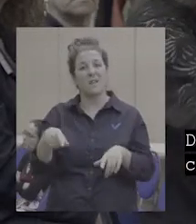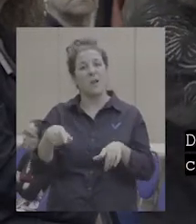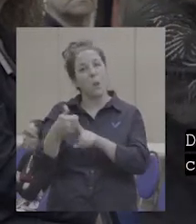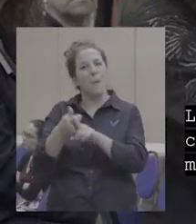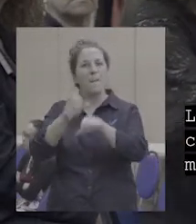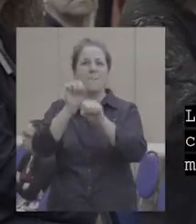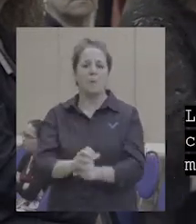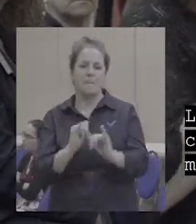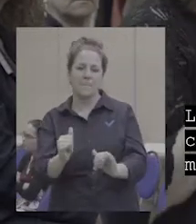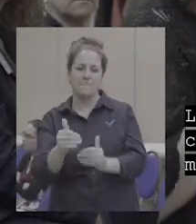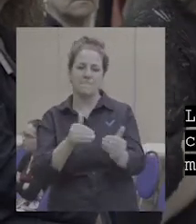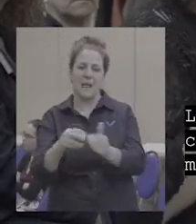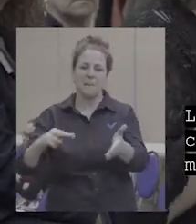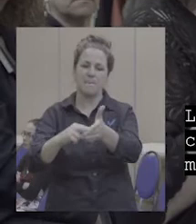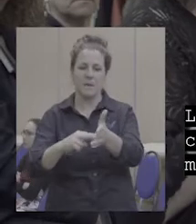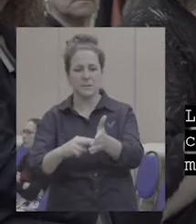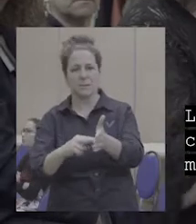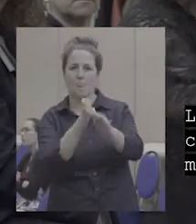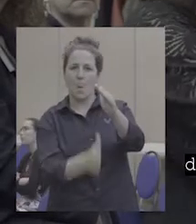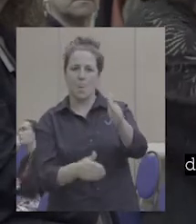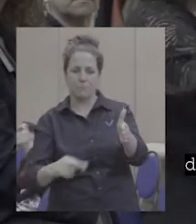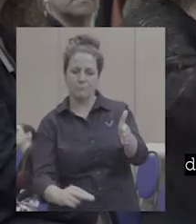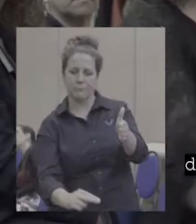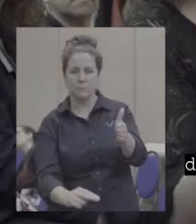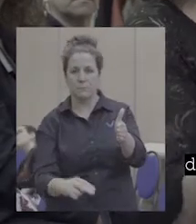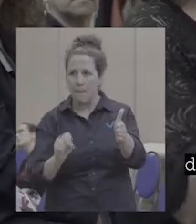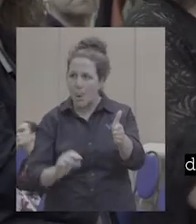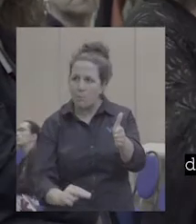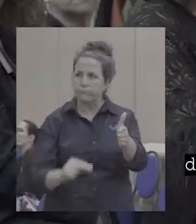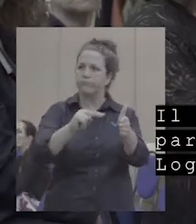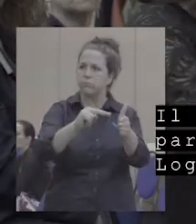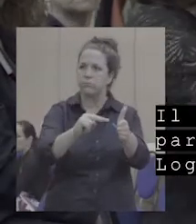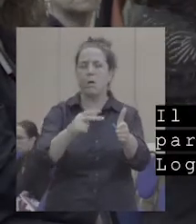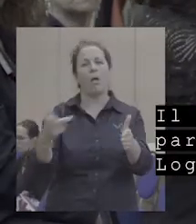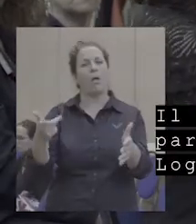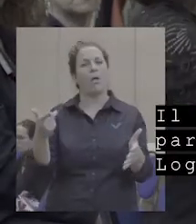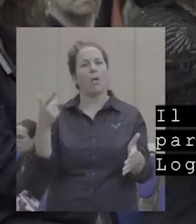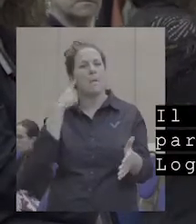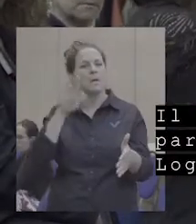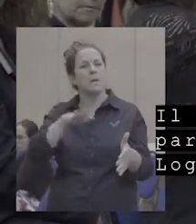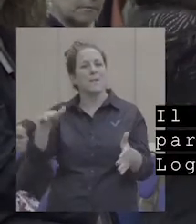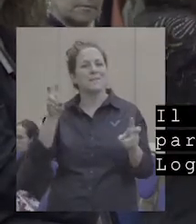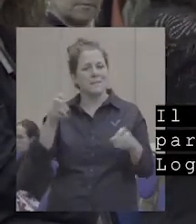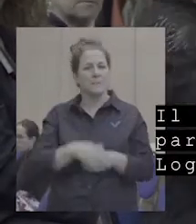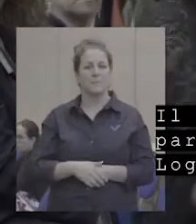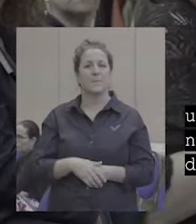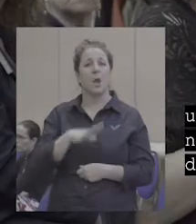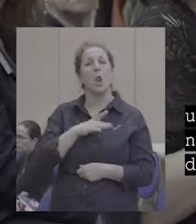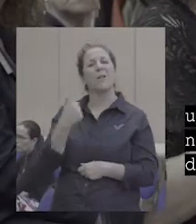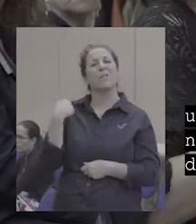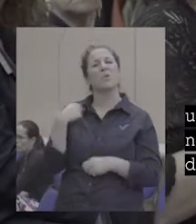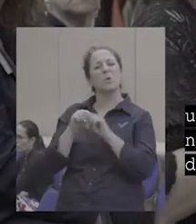production. La chaîne de production, c'est vraiment une méconnaissance d'un ensemble d'intervenants. Il y a plusieurs intervenants, par exemple, je pense à Société Logique qui a fait